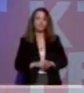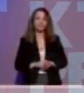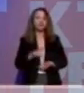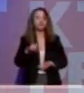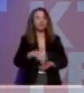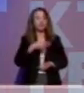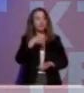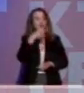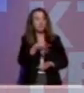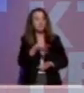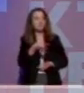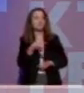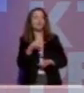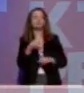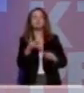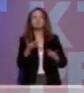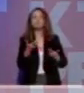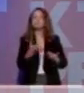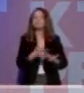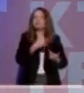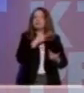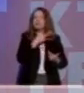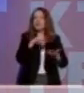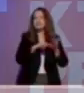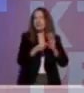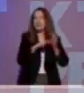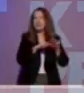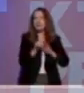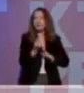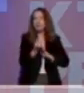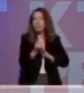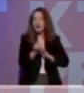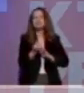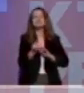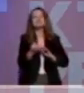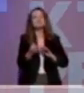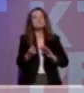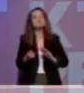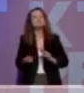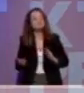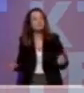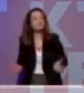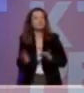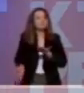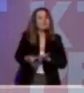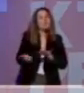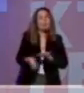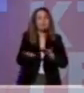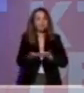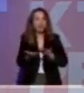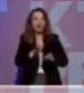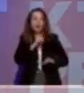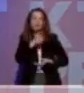η αναβαθμισμένη έλαση της Ελβάλ να γίνει το ελαττήριο εκτείναξής της. Και αυτό